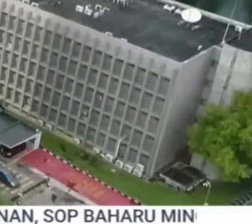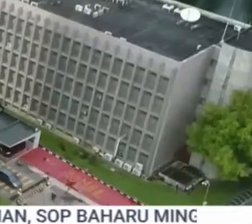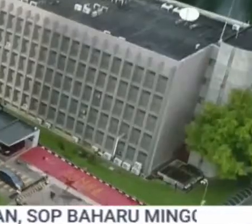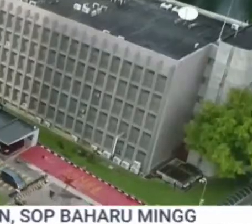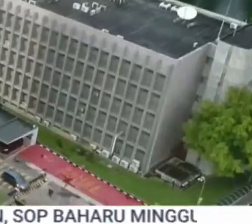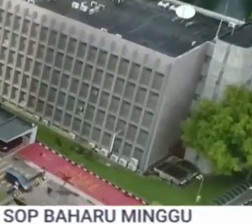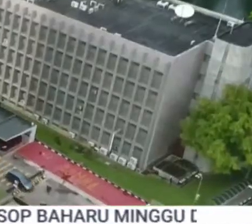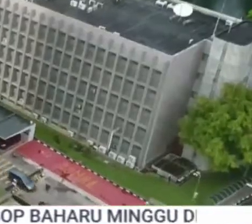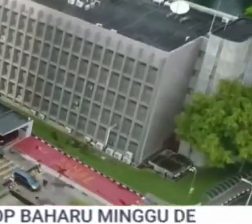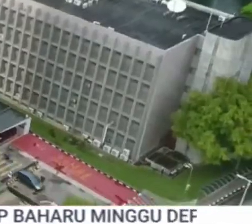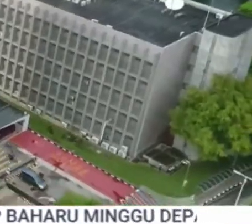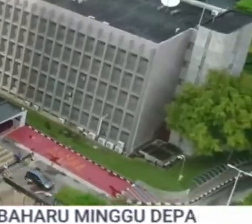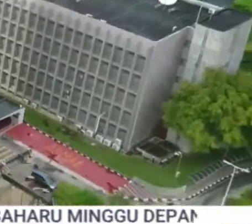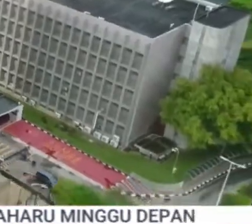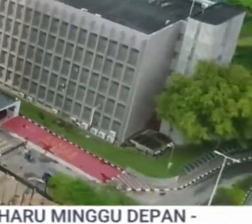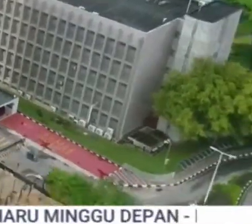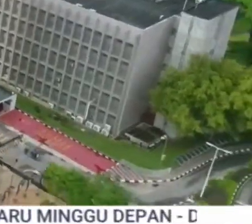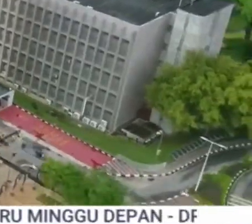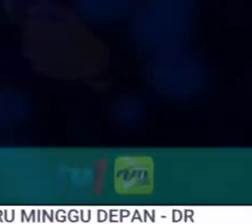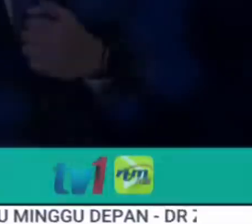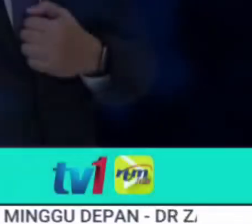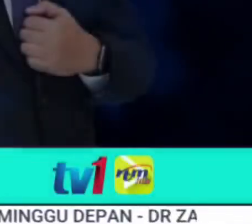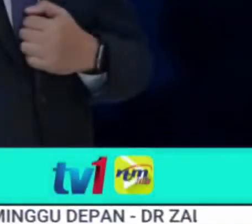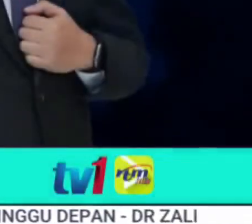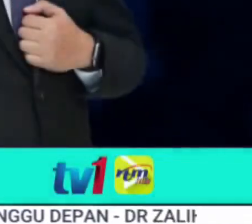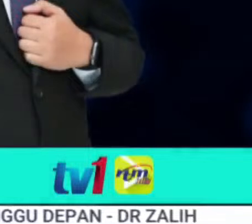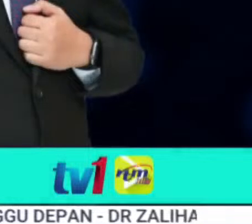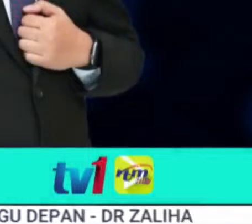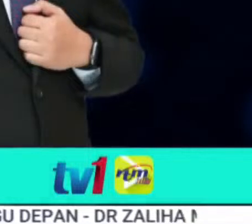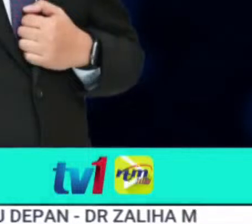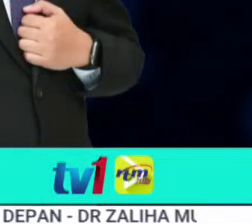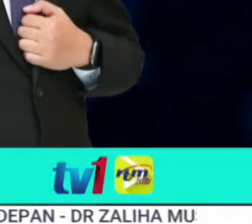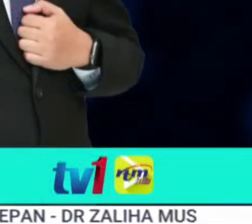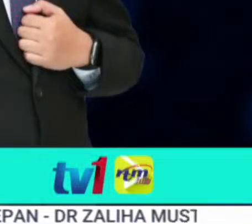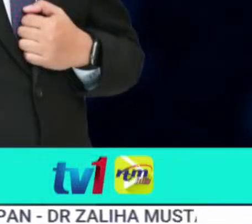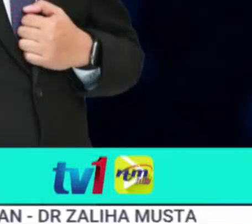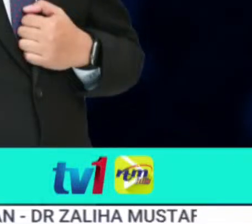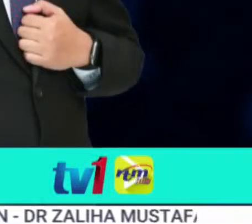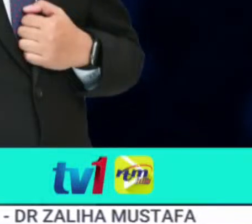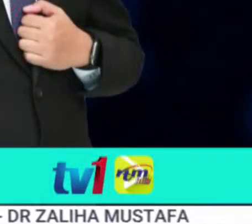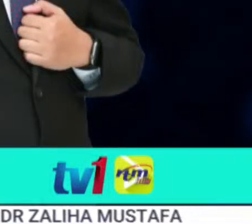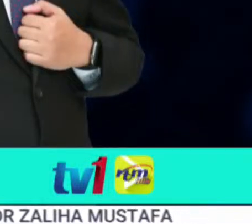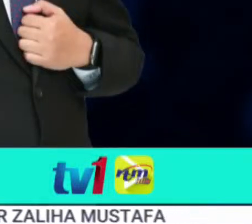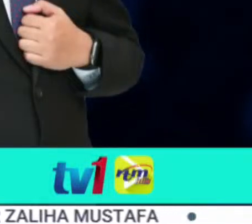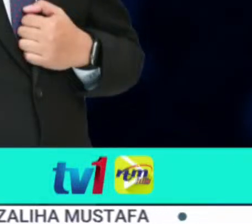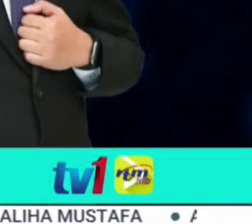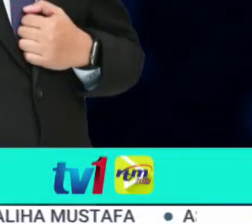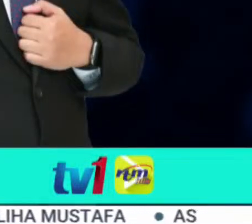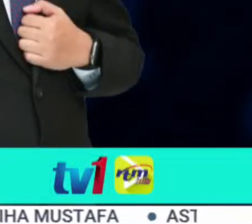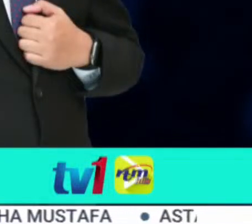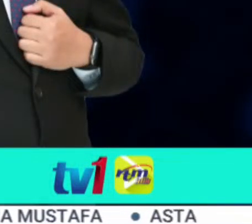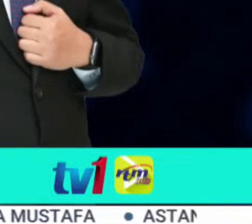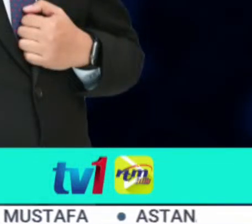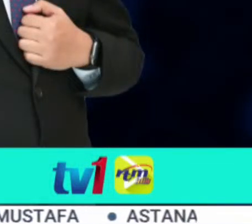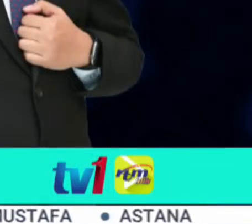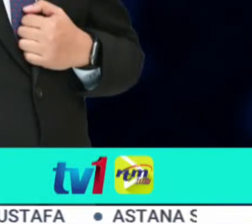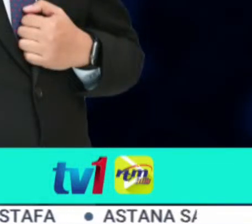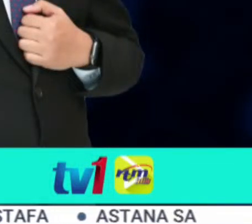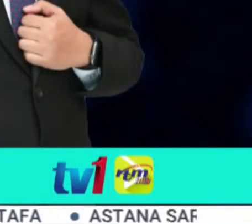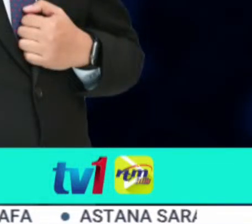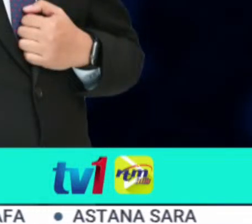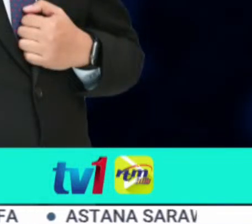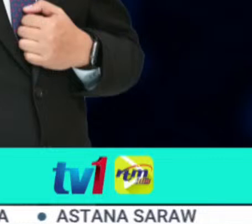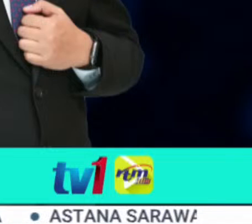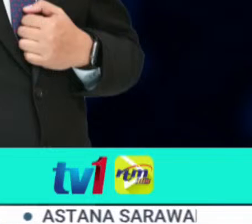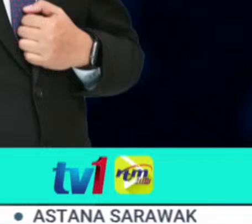Saksikan Tanya Terus Rasionalisasi Tarif Elektrik bersama Dato' Abdul Razib Daud, Ketua Pegawai Eksekutif